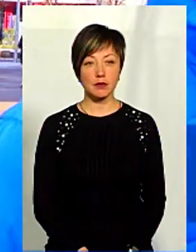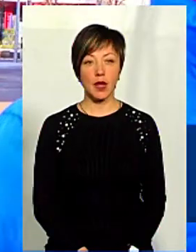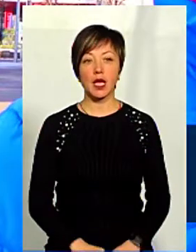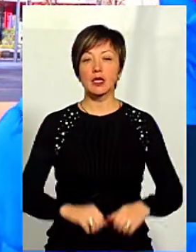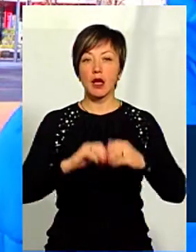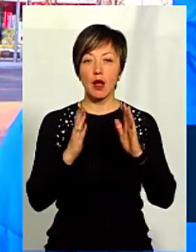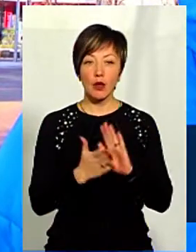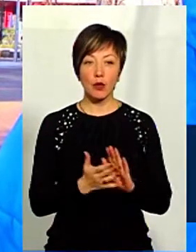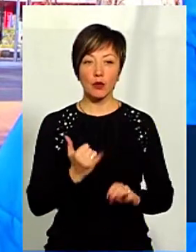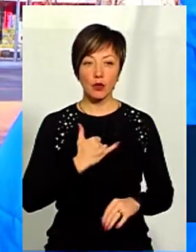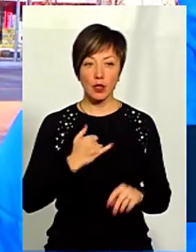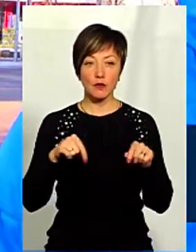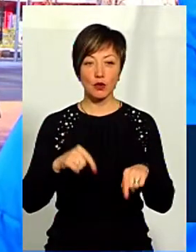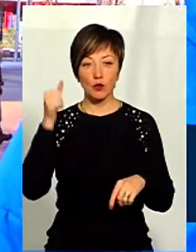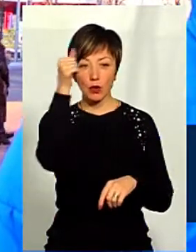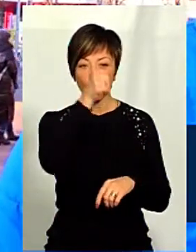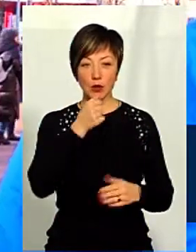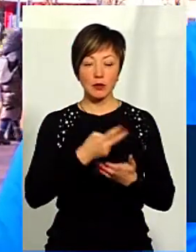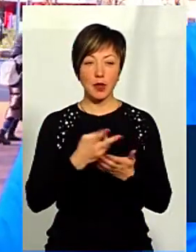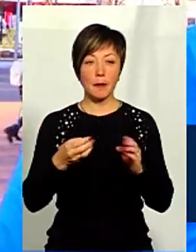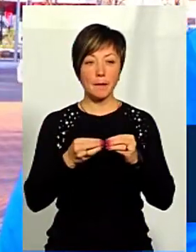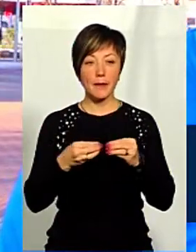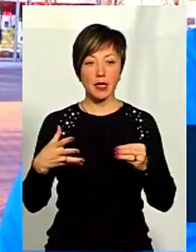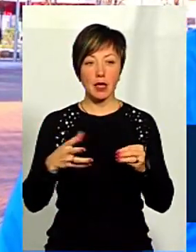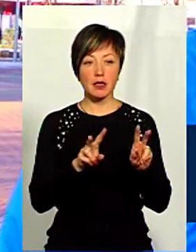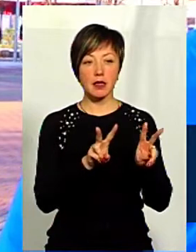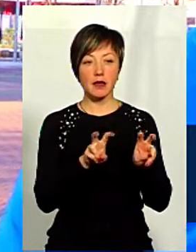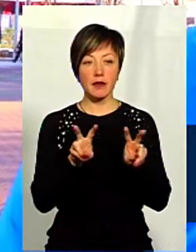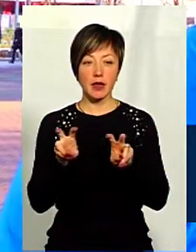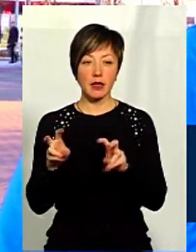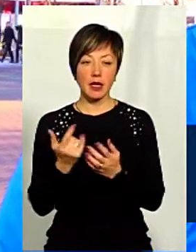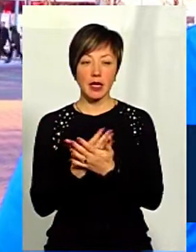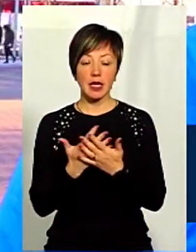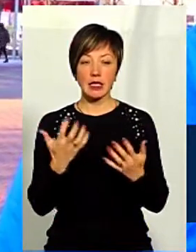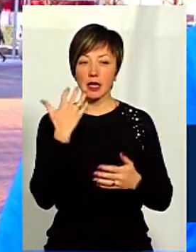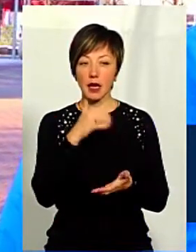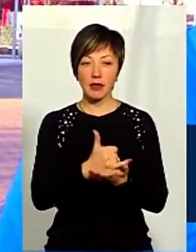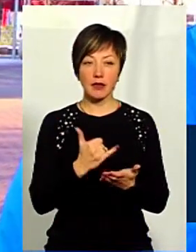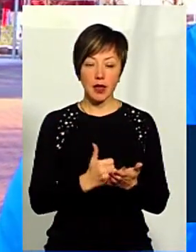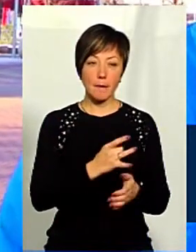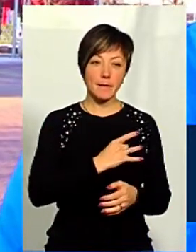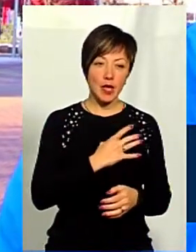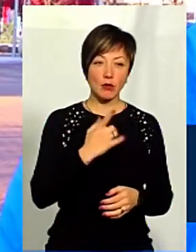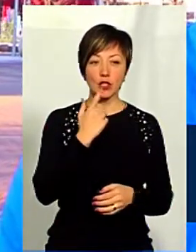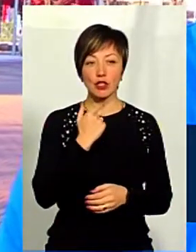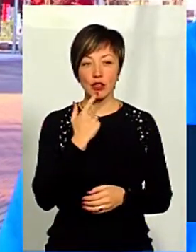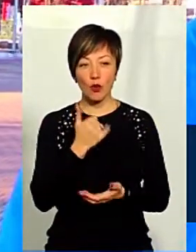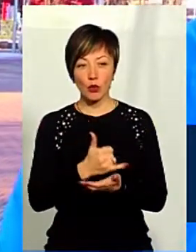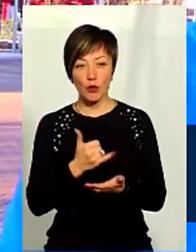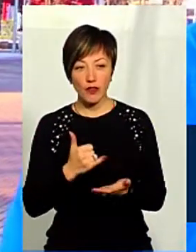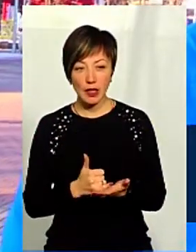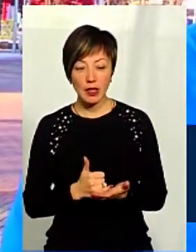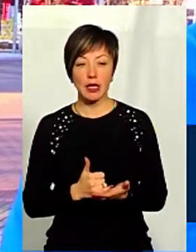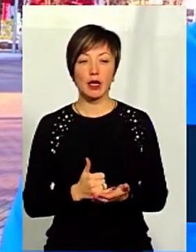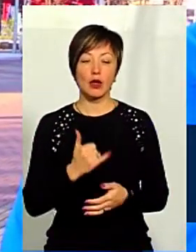Загалом нас в цьому році представлено 15 видів різних глінтвейнів. Є на білому, на червоному вині.